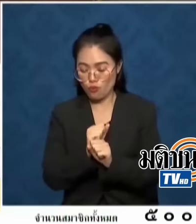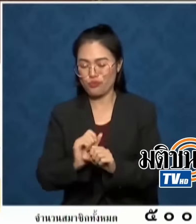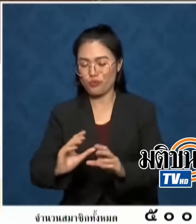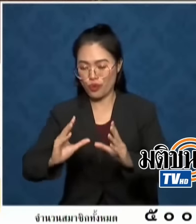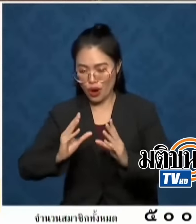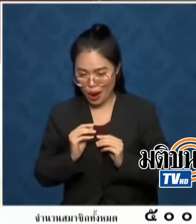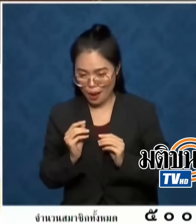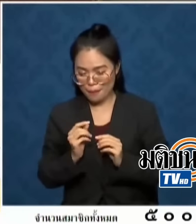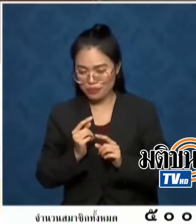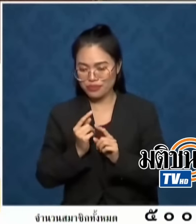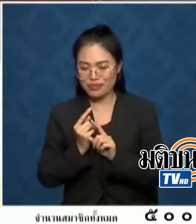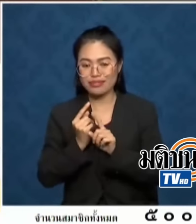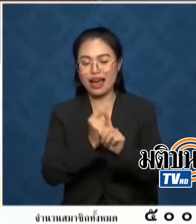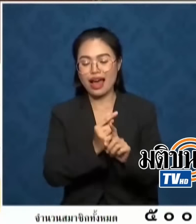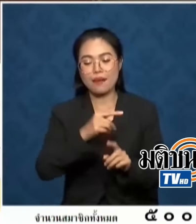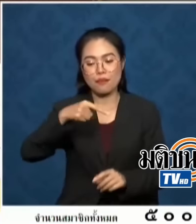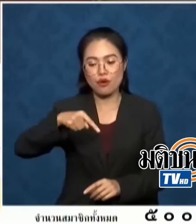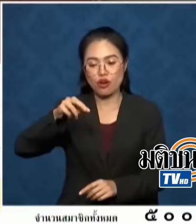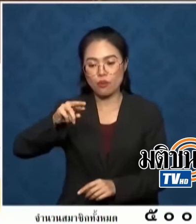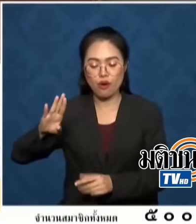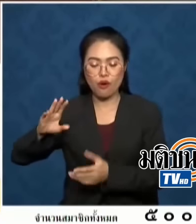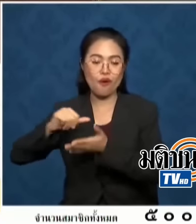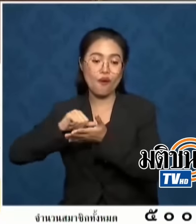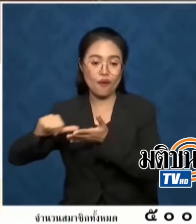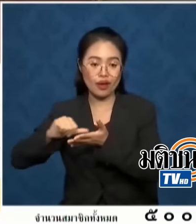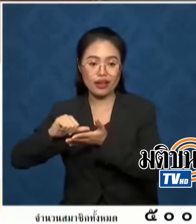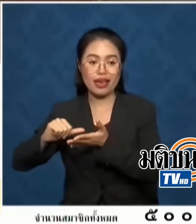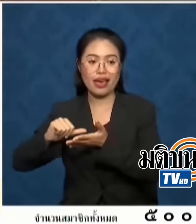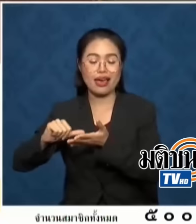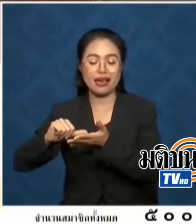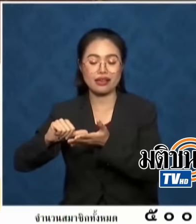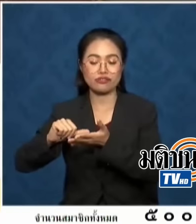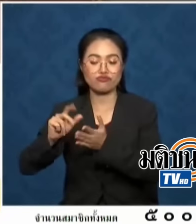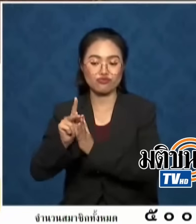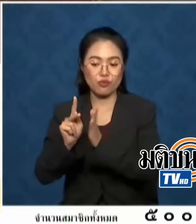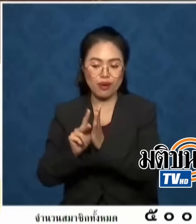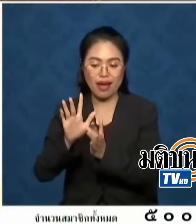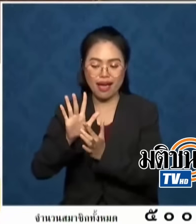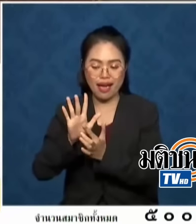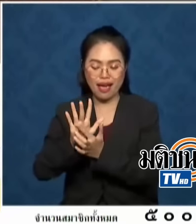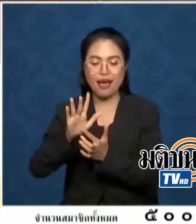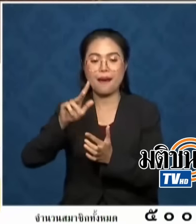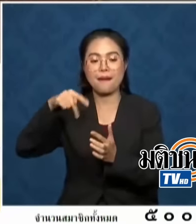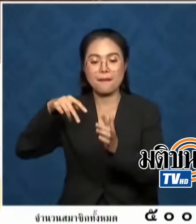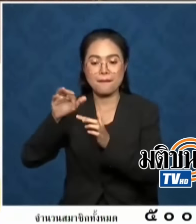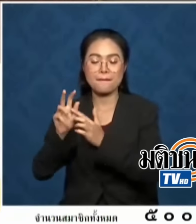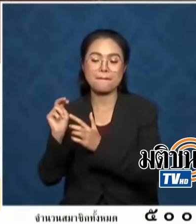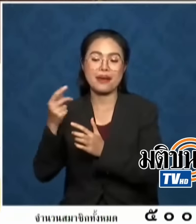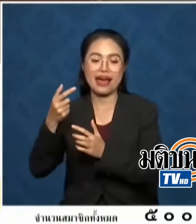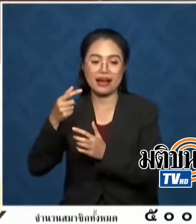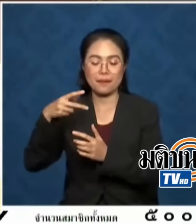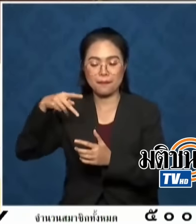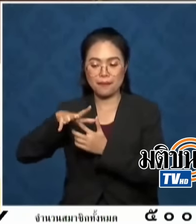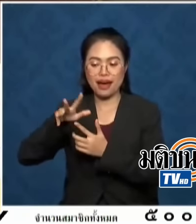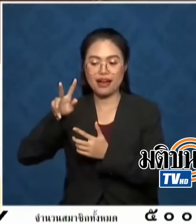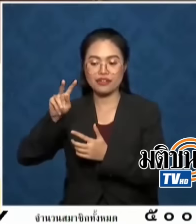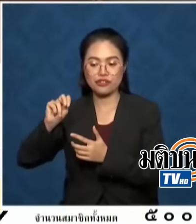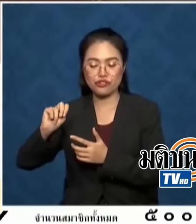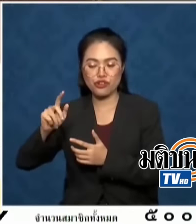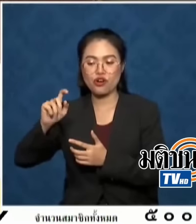กับร่างพระราชบัญญัติแก้ไขเพิ่มเติมประมวลกฎหมายแพ่งและพาณิชย์ฉบับที่พ.ศ.หรือไม่นะครับก่อนล